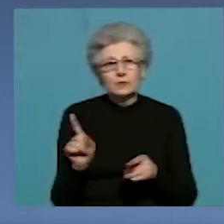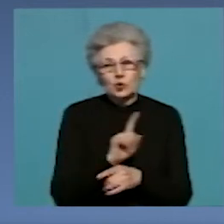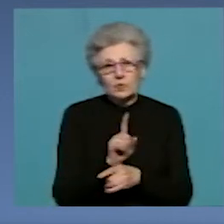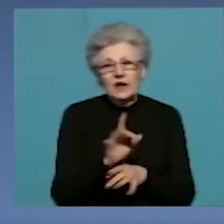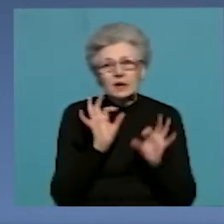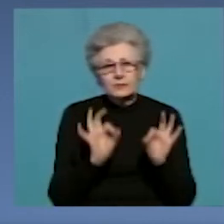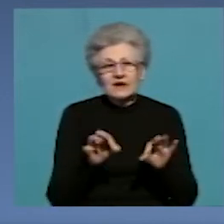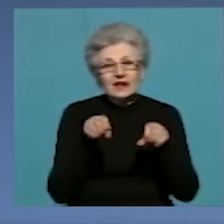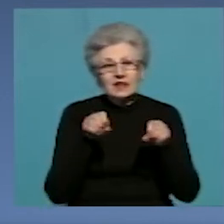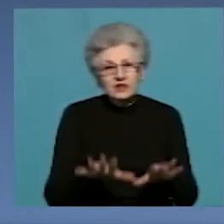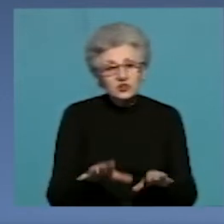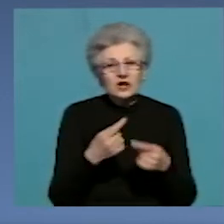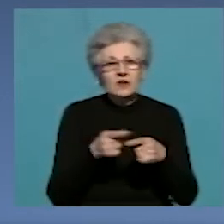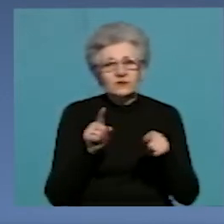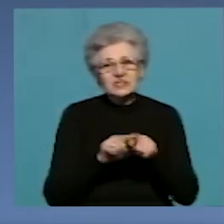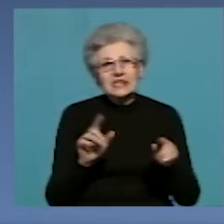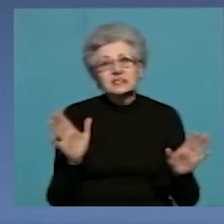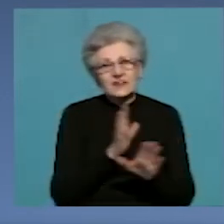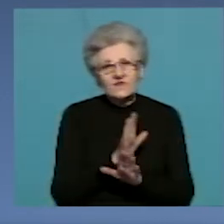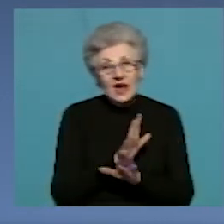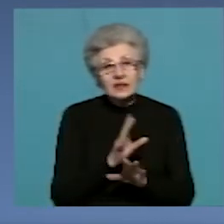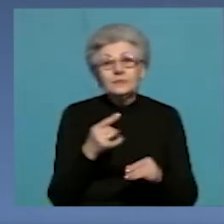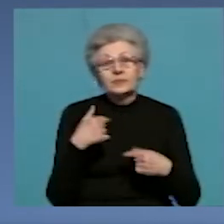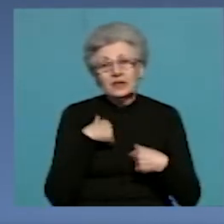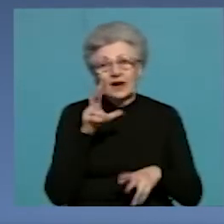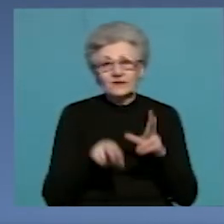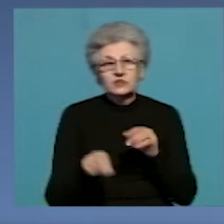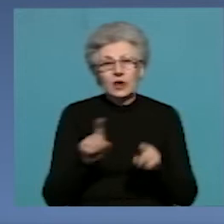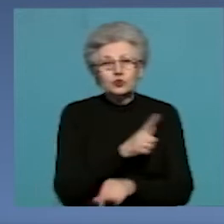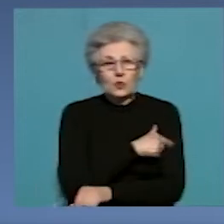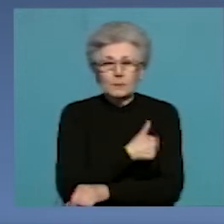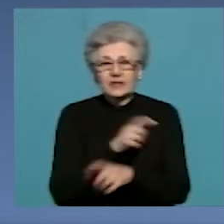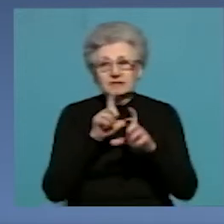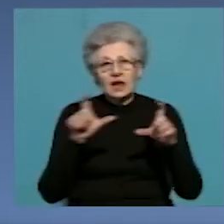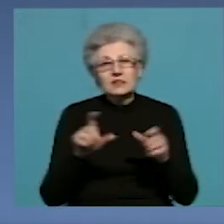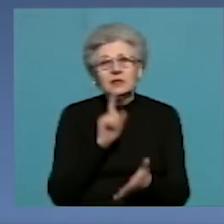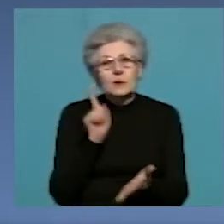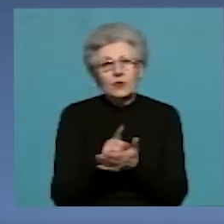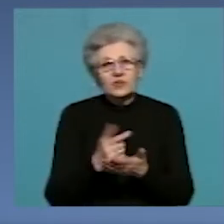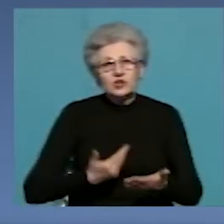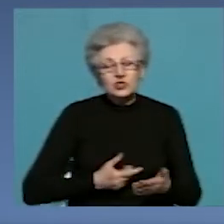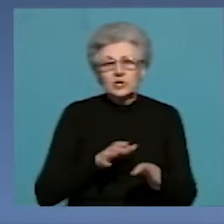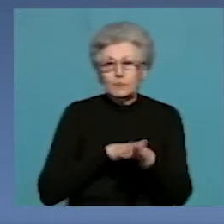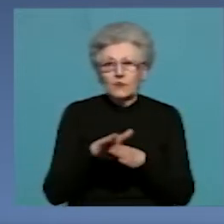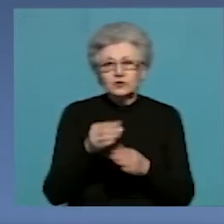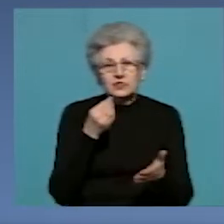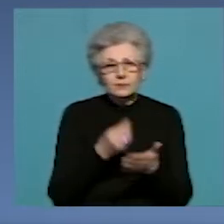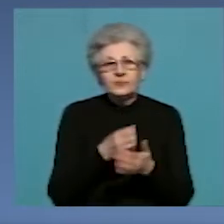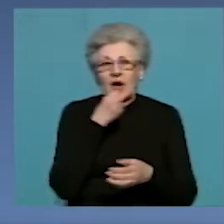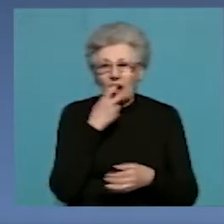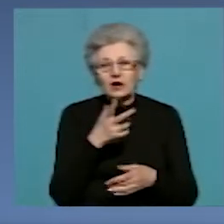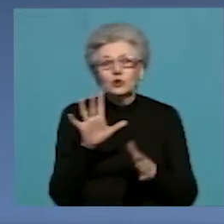нормальних і правильних рішень. Я вважаю, що заклади мають жити повноцінним життям, гарно